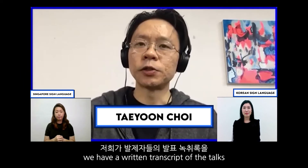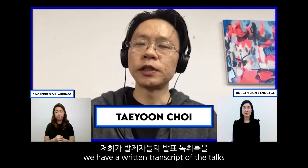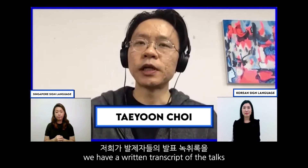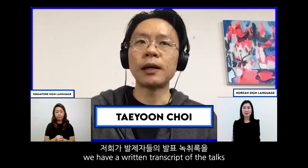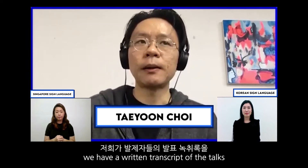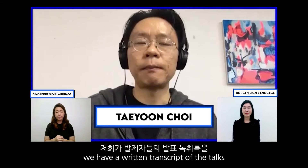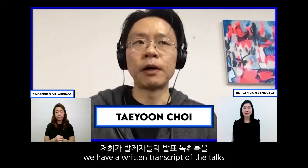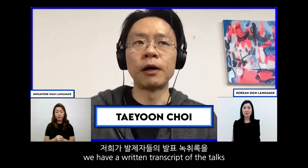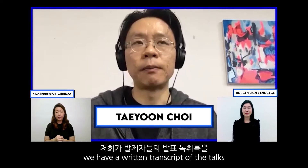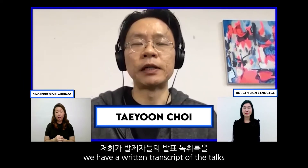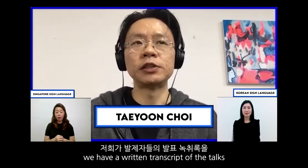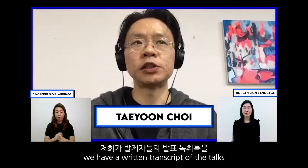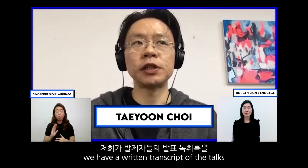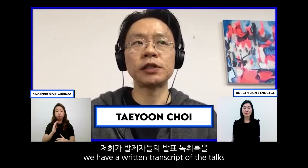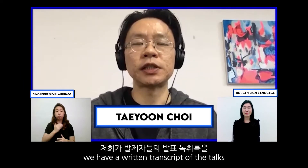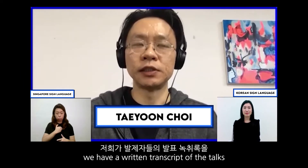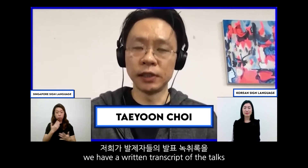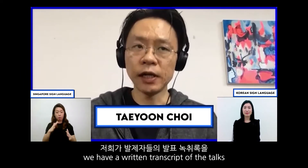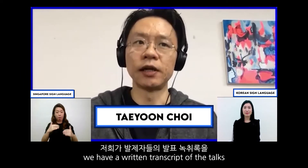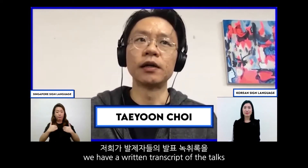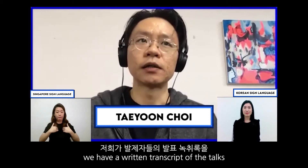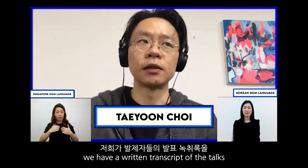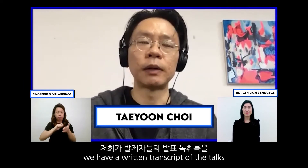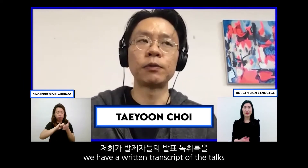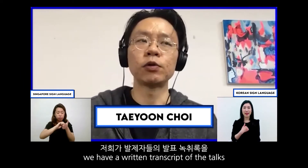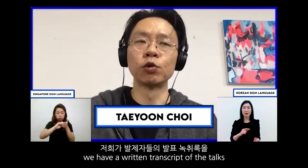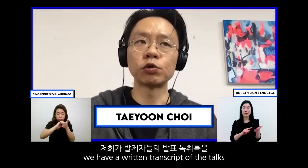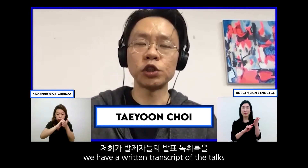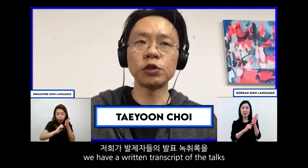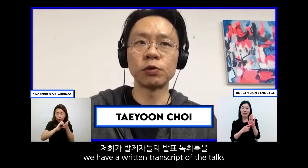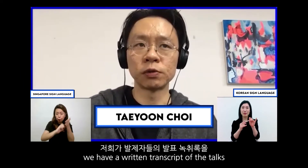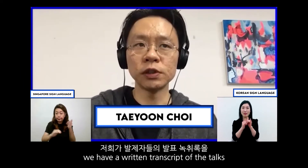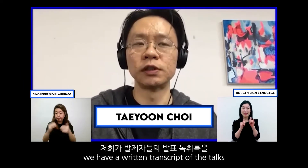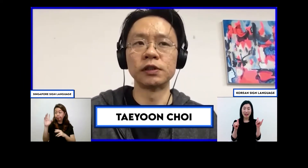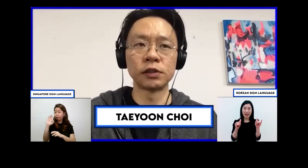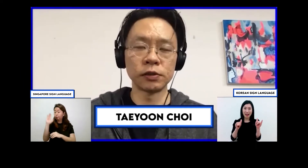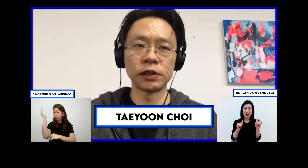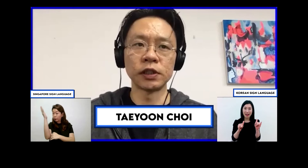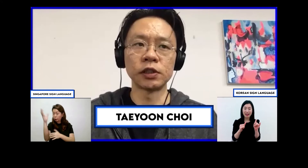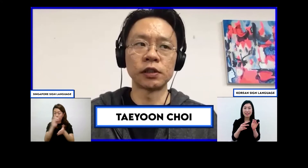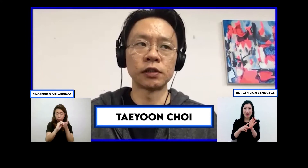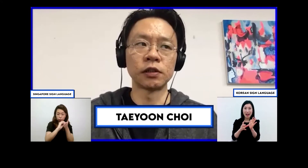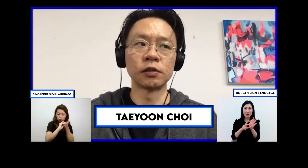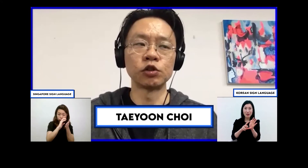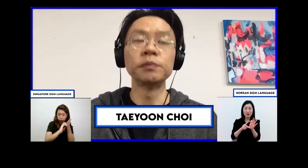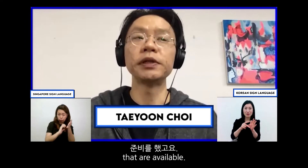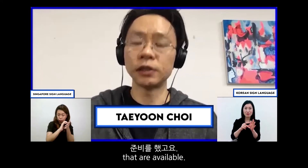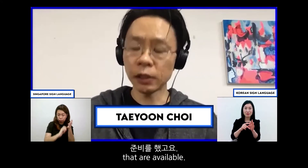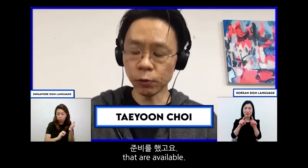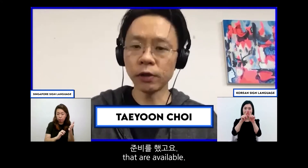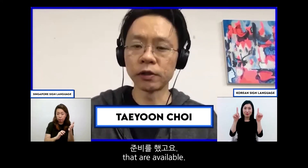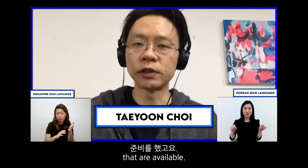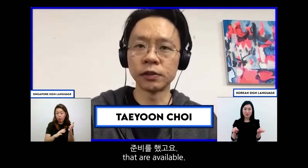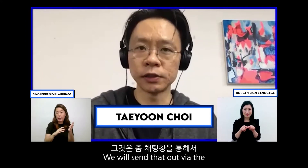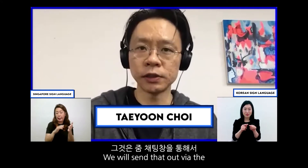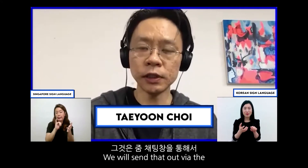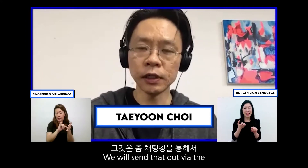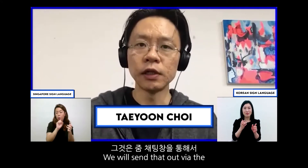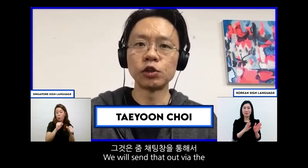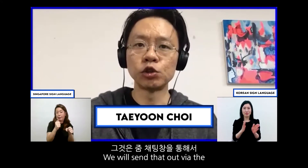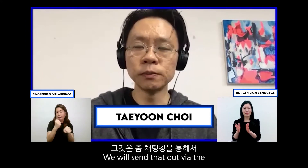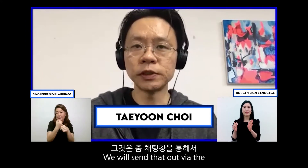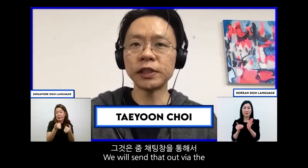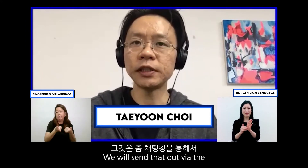그래서 저희가 발제자들의 발표 녹취록을 저희가 준비를 했고요.